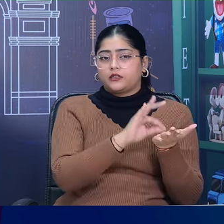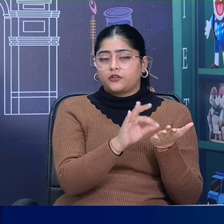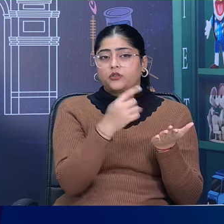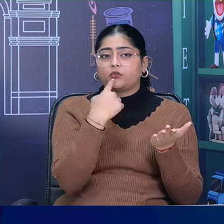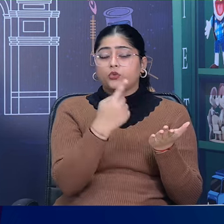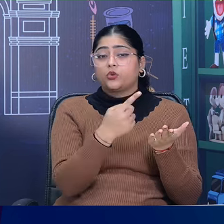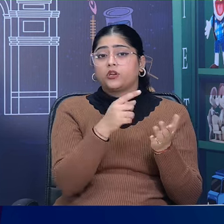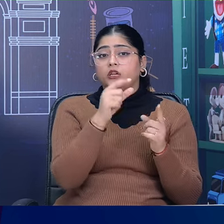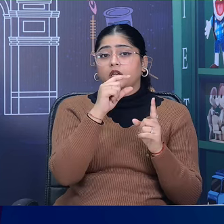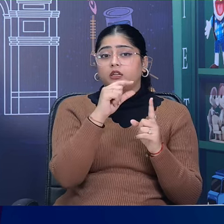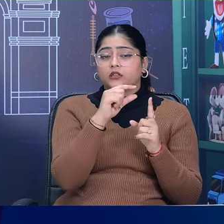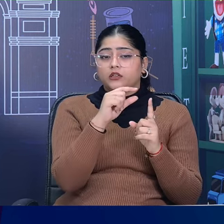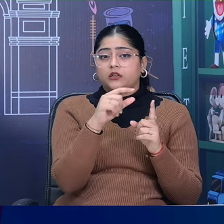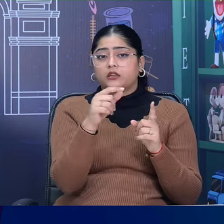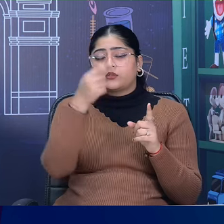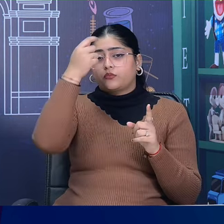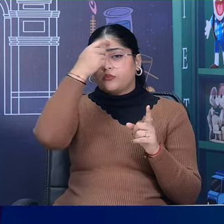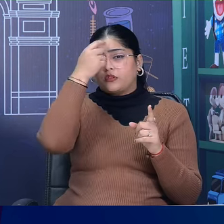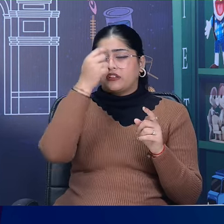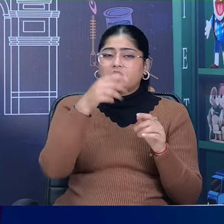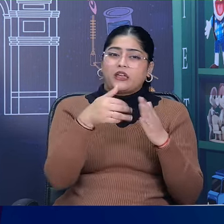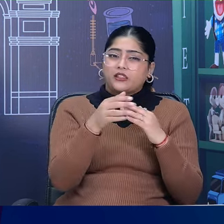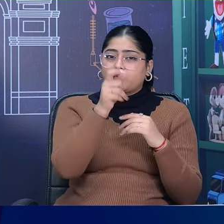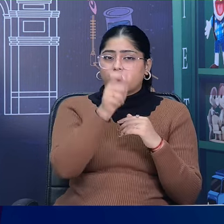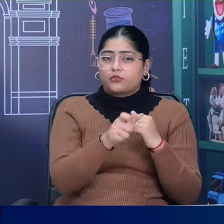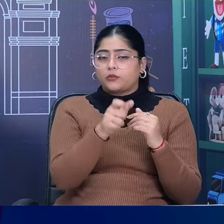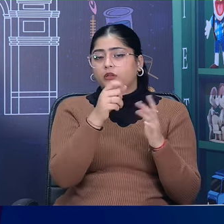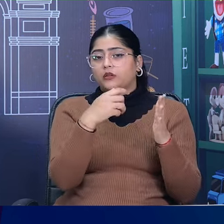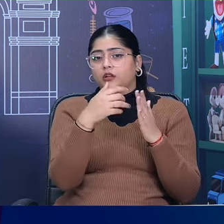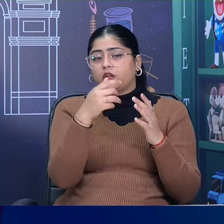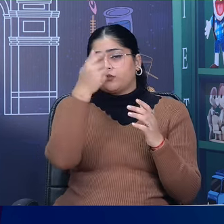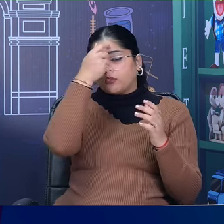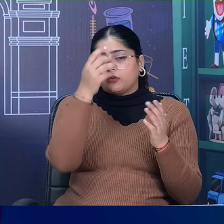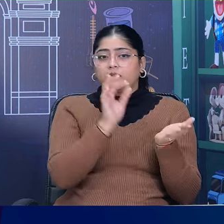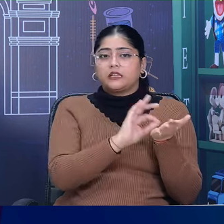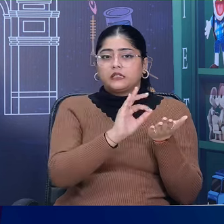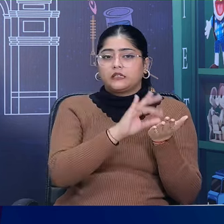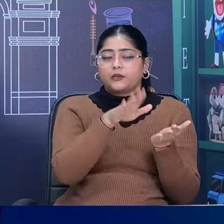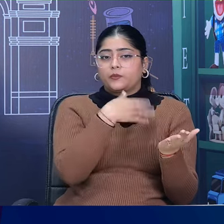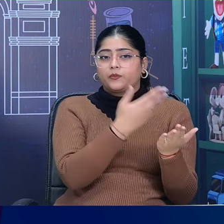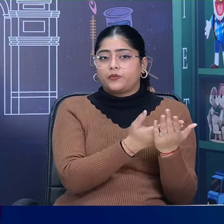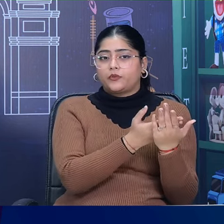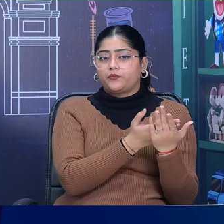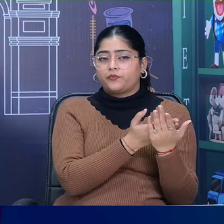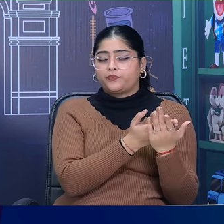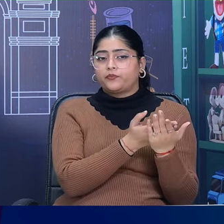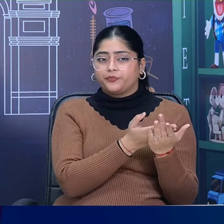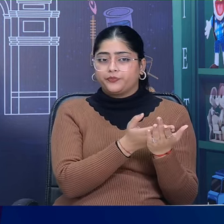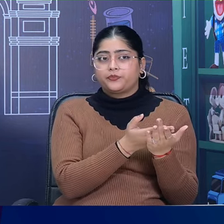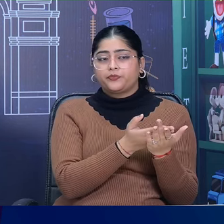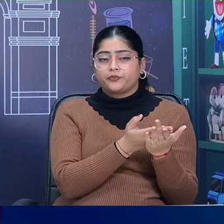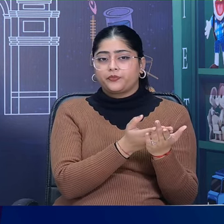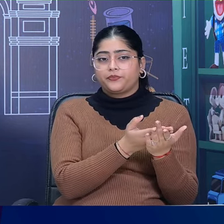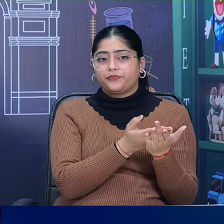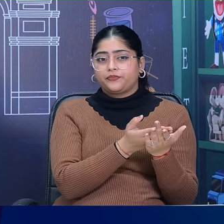बहुत बाहर लोगों को छोड़ता है इससे लोगों को बहुत समस्या का सामना करना पड़ रहा है तो उस वाहन को थोड़ा आगे तक गांव के निकट तक